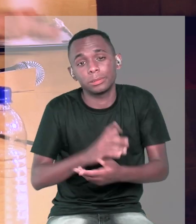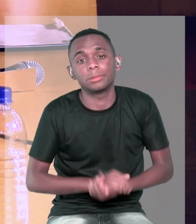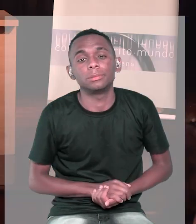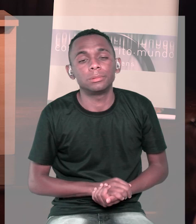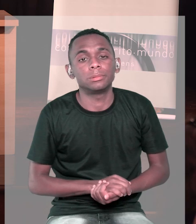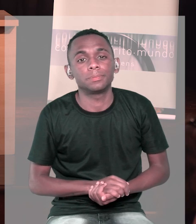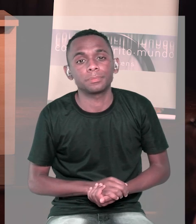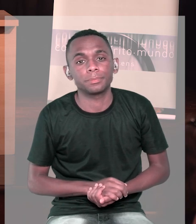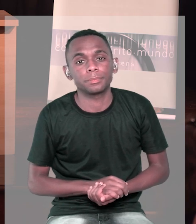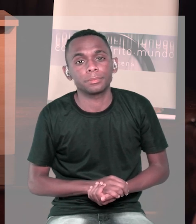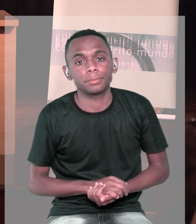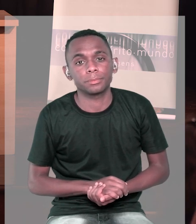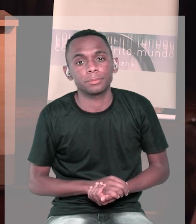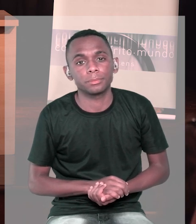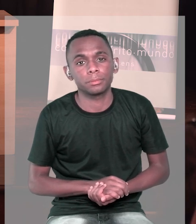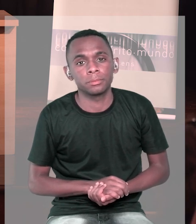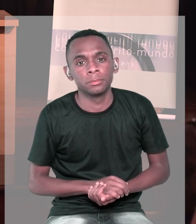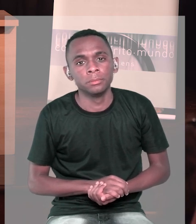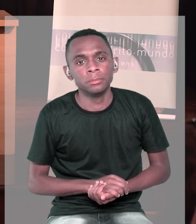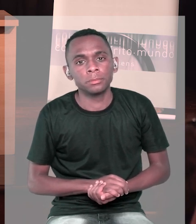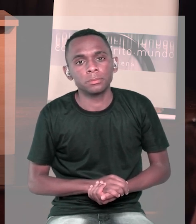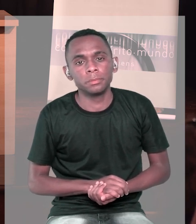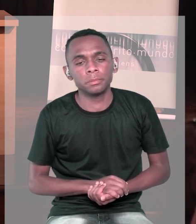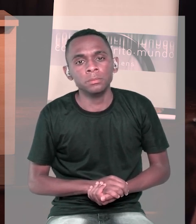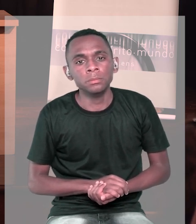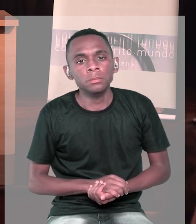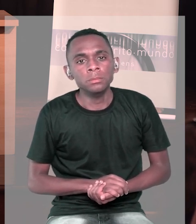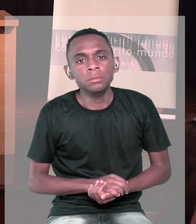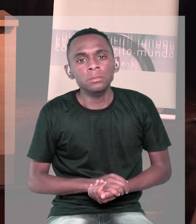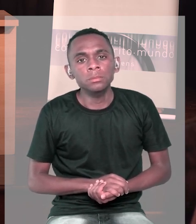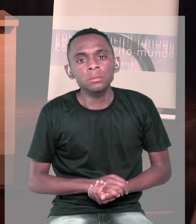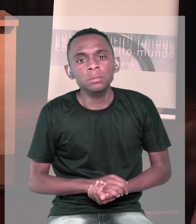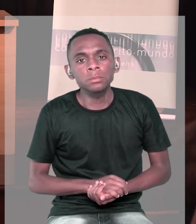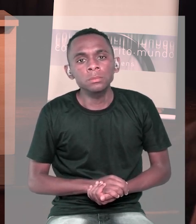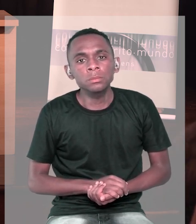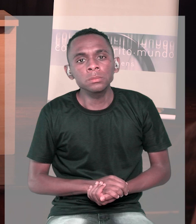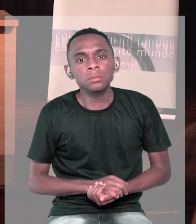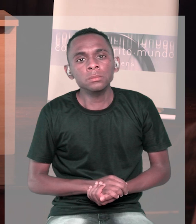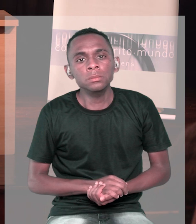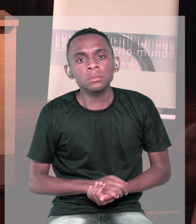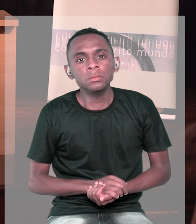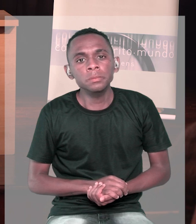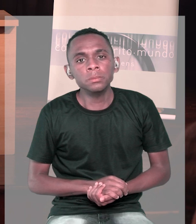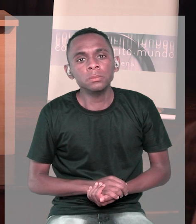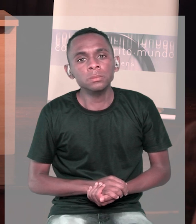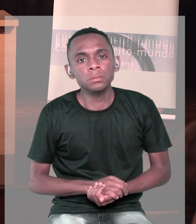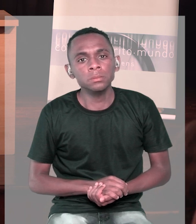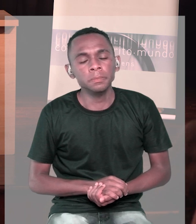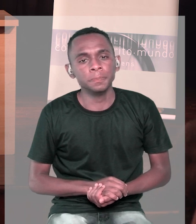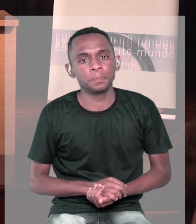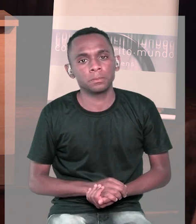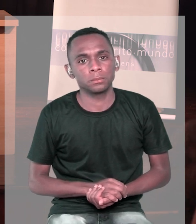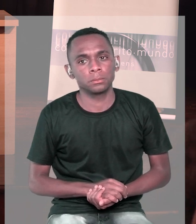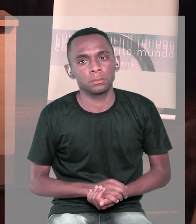échappe. Donc, s'approprier soi-même, c'est pouvoir rester maître de soi et ne pas